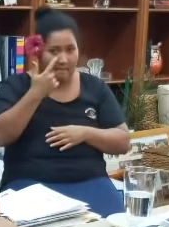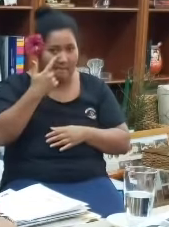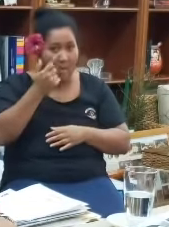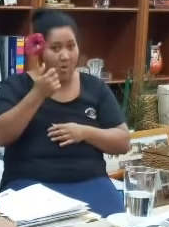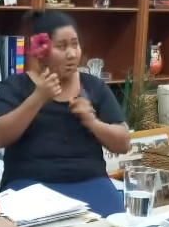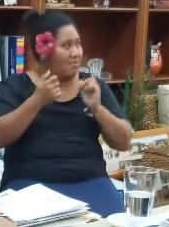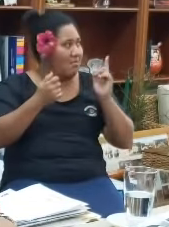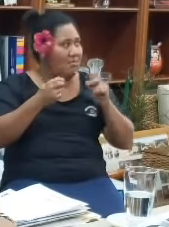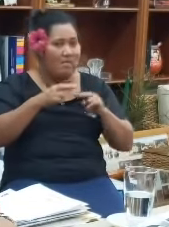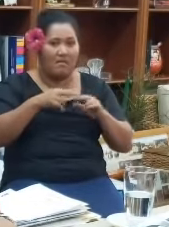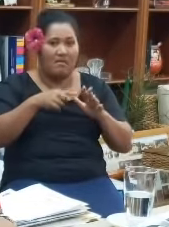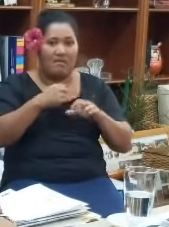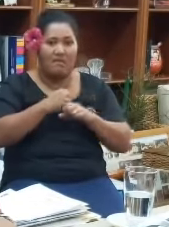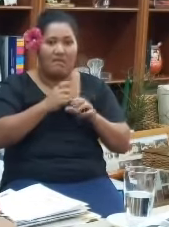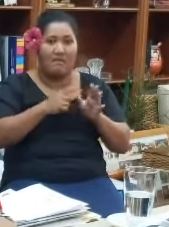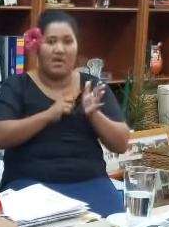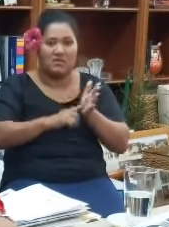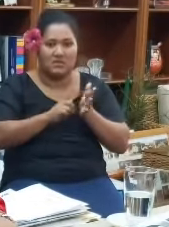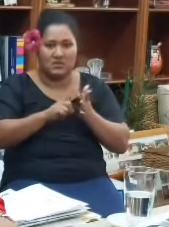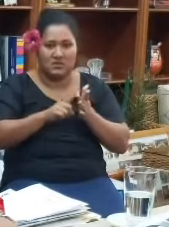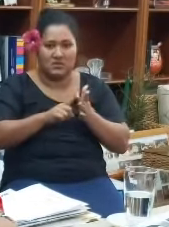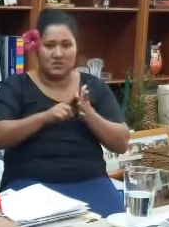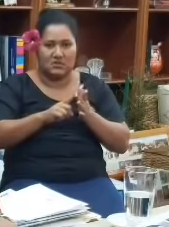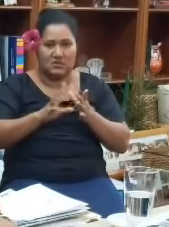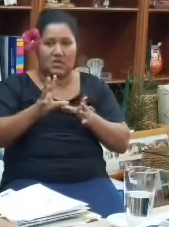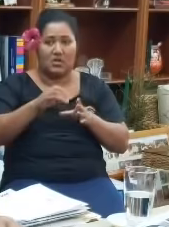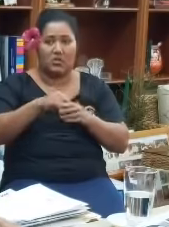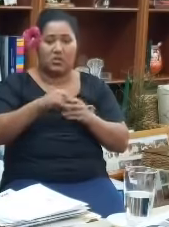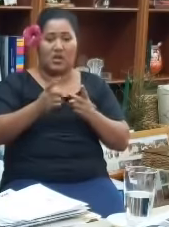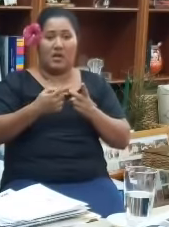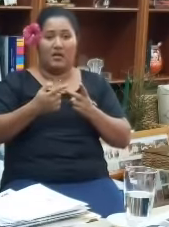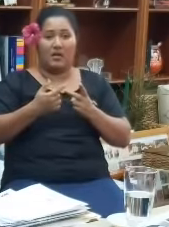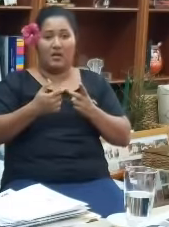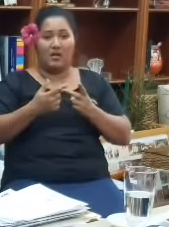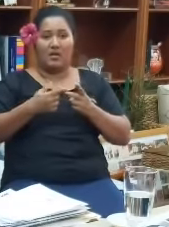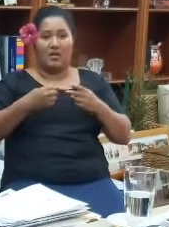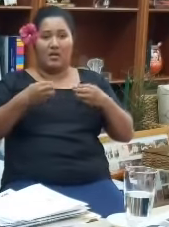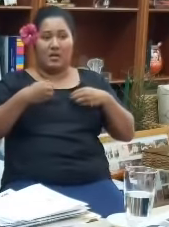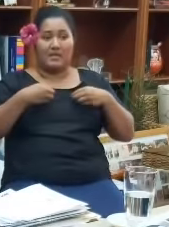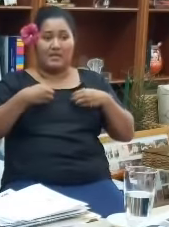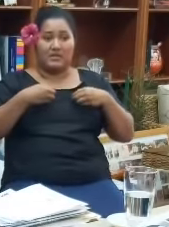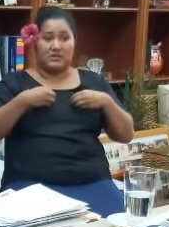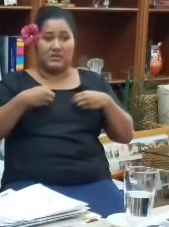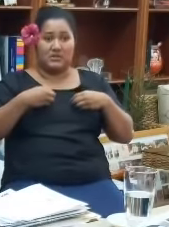fangali ya fia i mai si tangat al kampungi vale